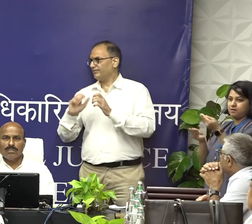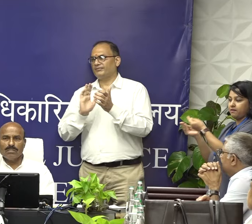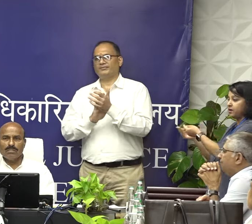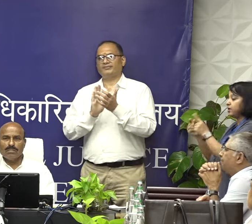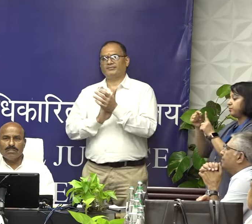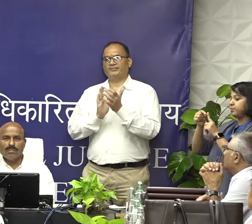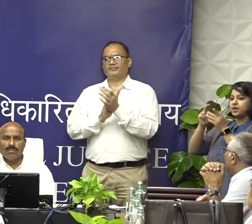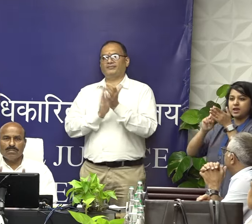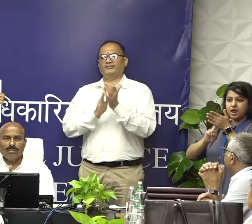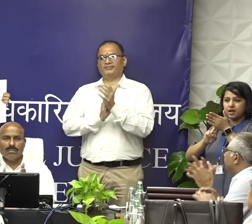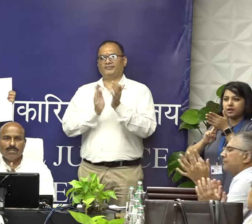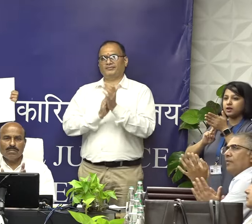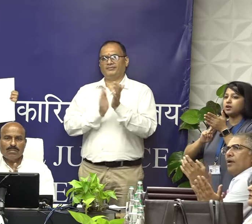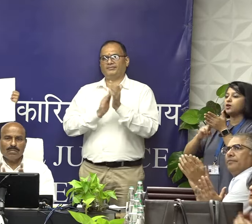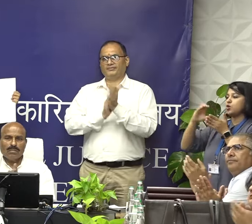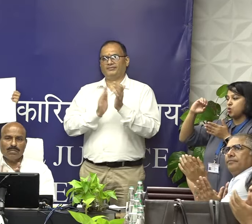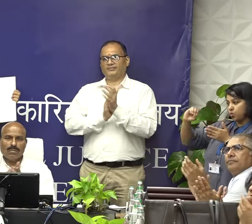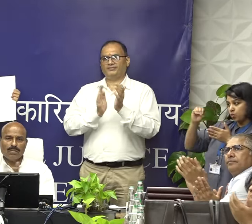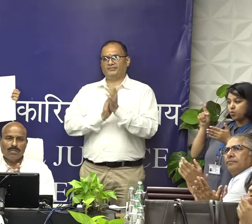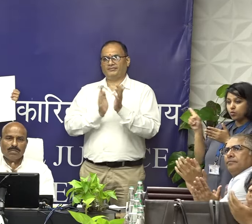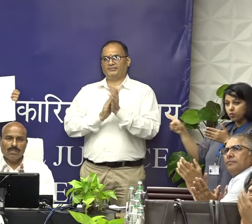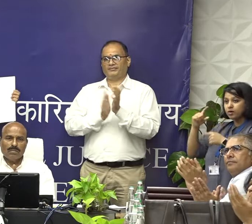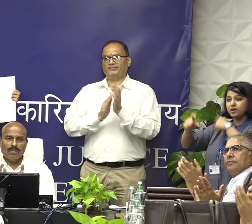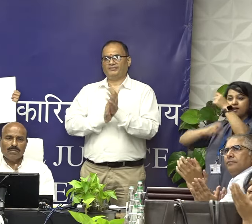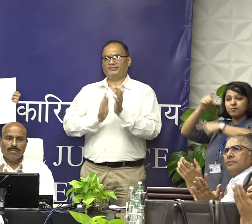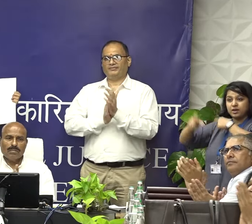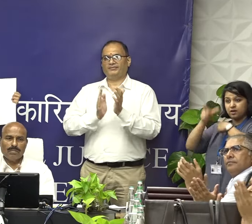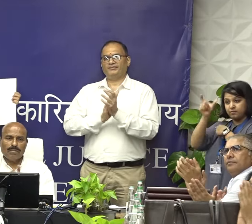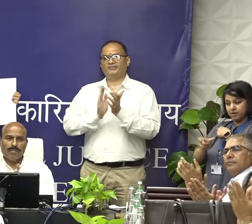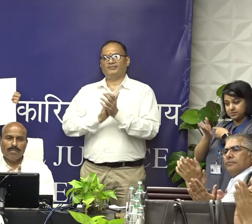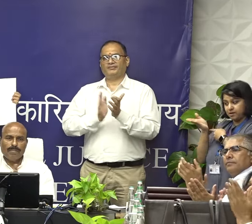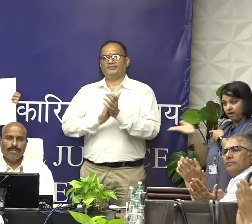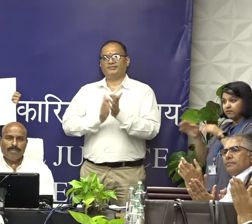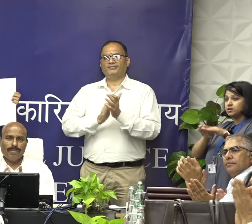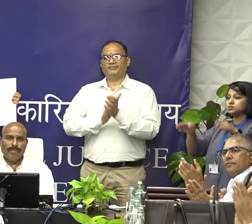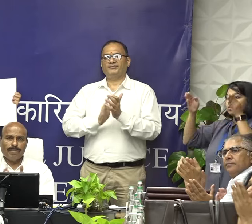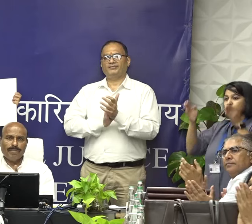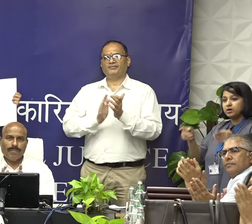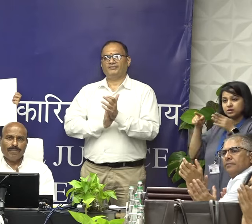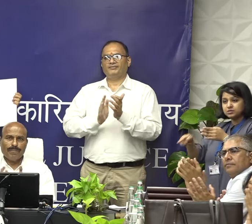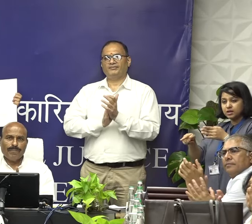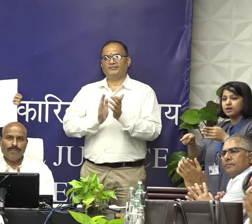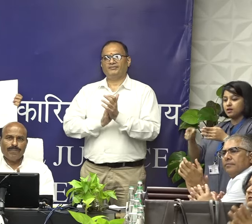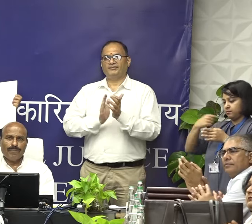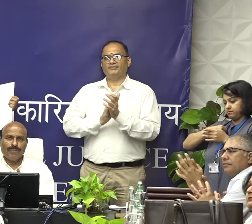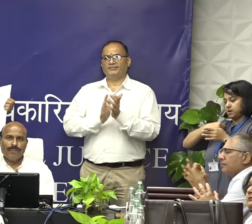P&O इंटरनेशनल से जो प्रतिनिधित्व कर रहे हैं वे आज यहाँ मंच पर भौतिक रूप से उपस्थित